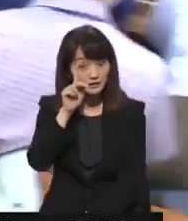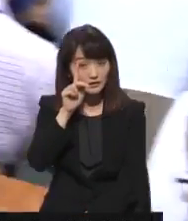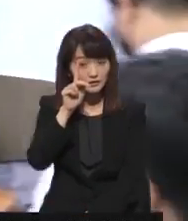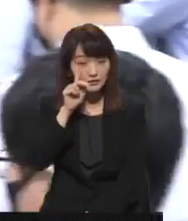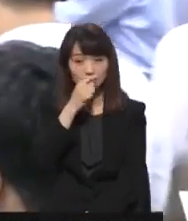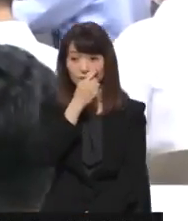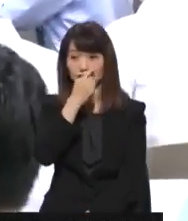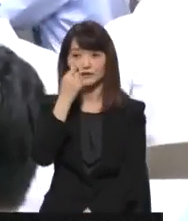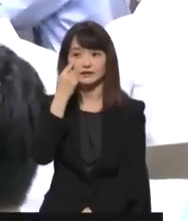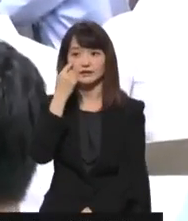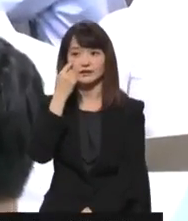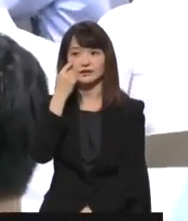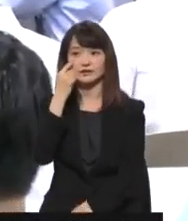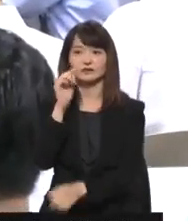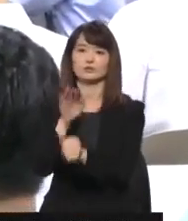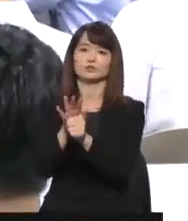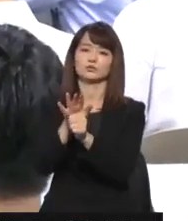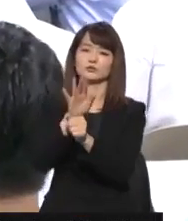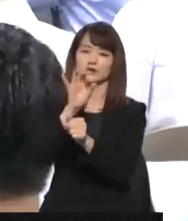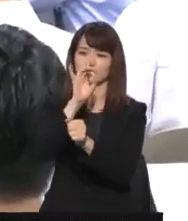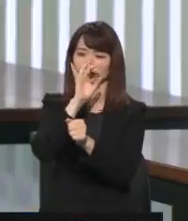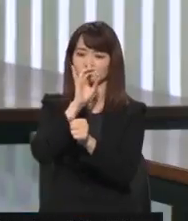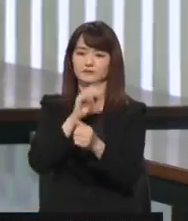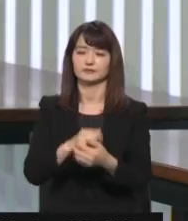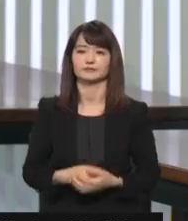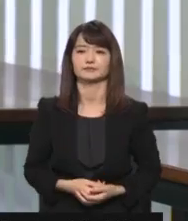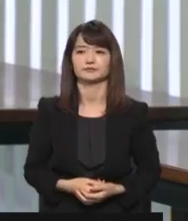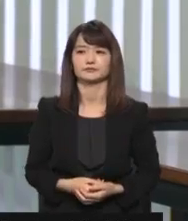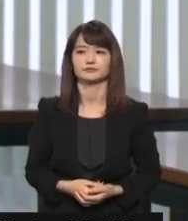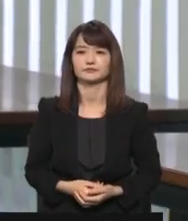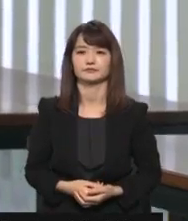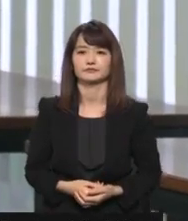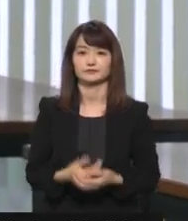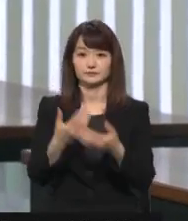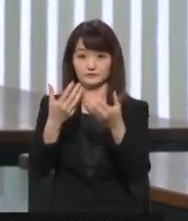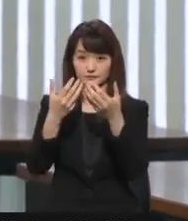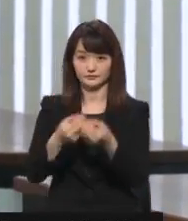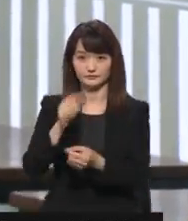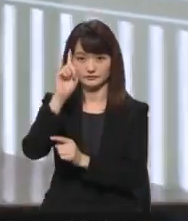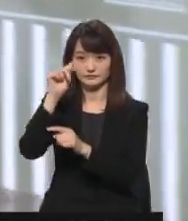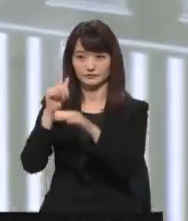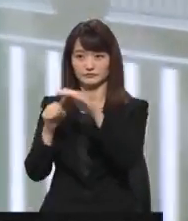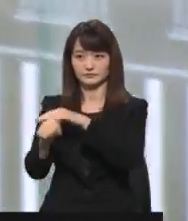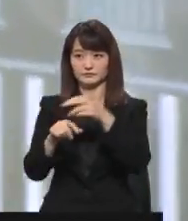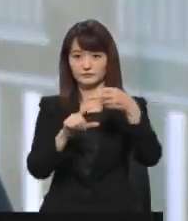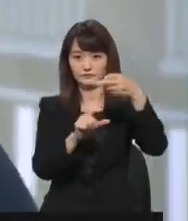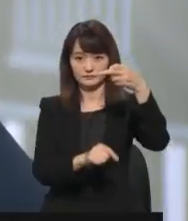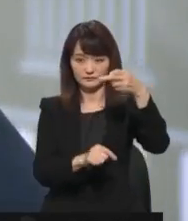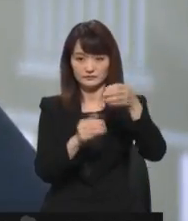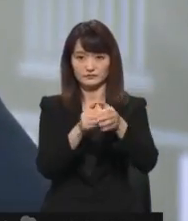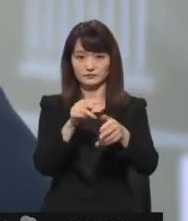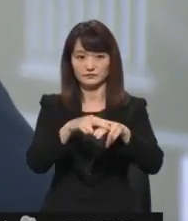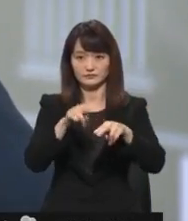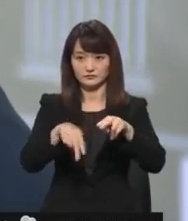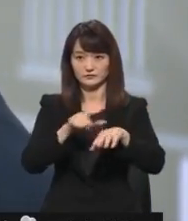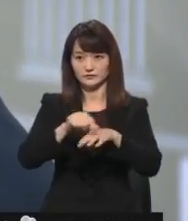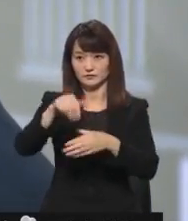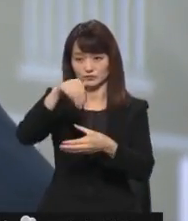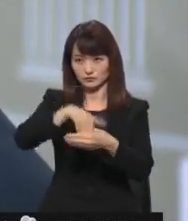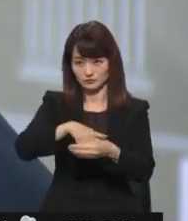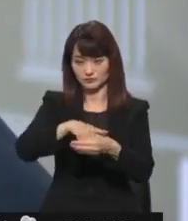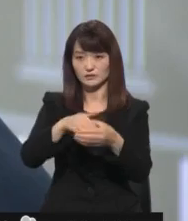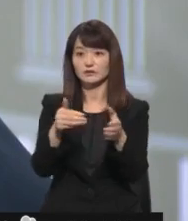않는다 다 뒤로 물러나는 모습이 거든요 한가지 예로 이주석 대표가 12월까지 물러나면 지방선거 끝났는데